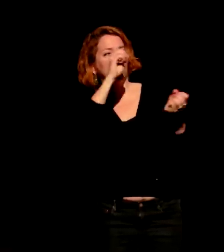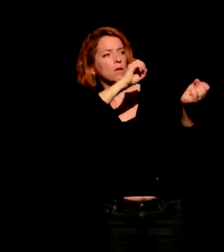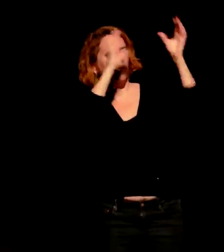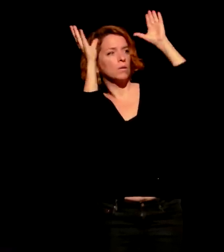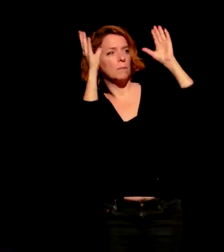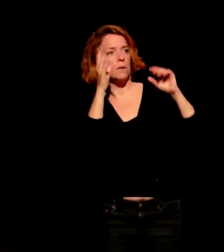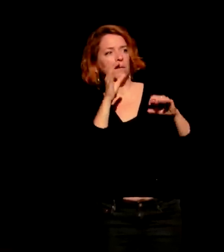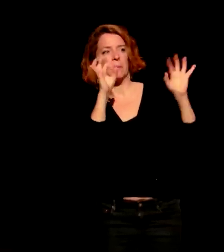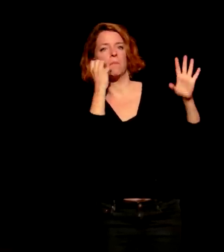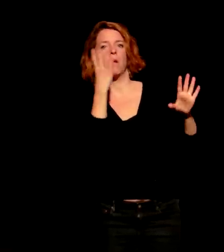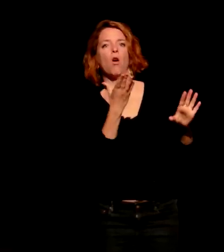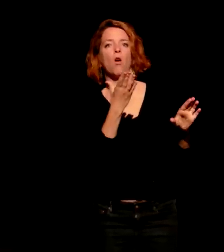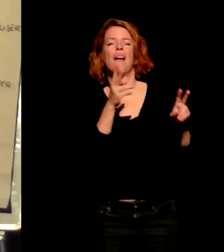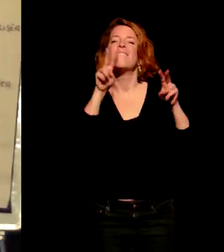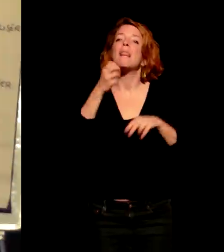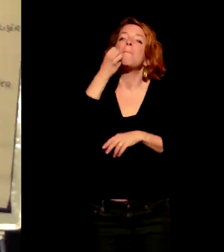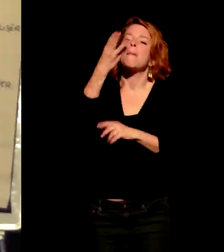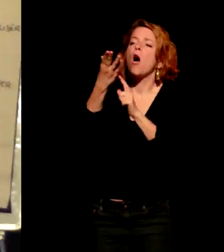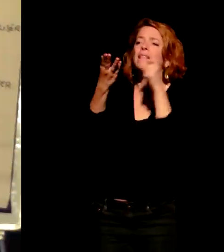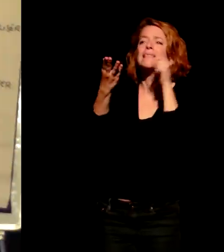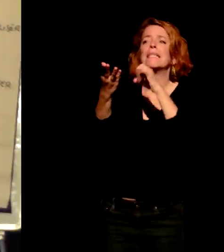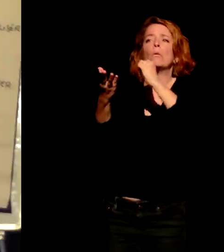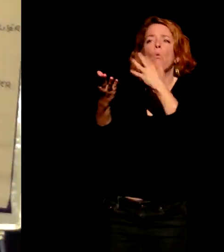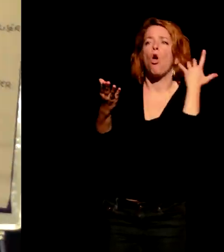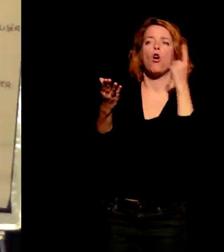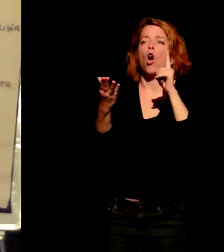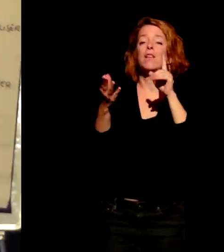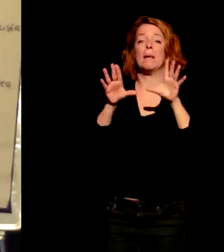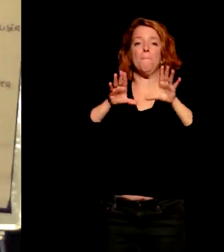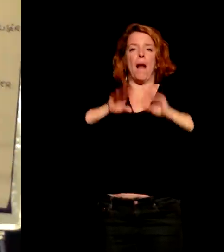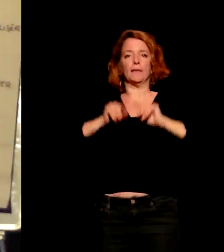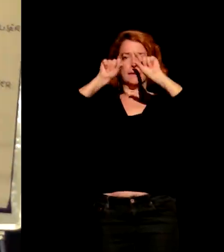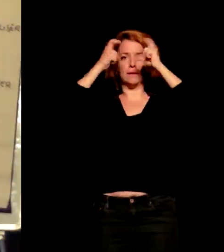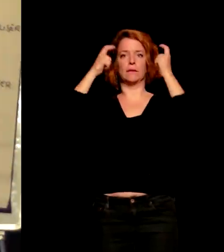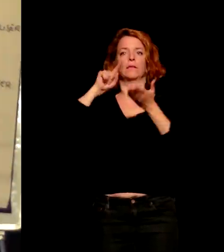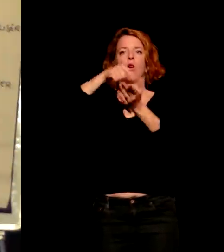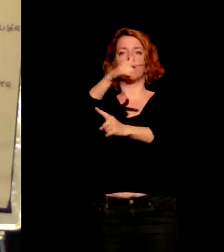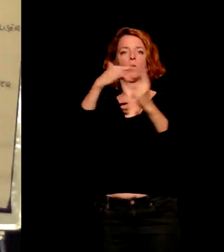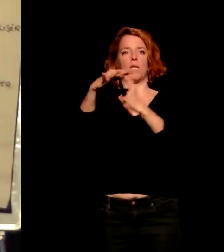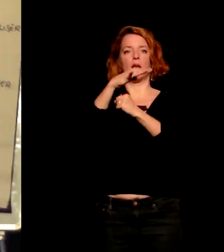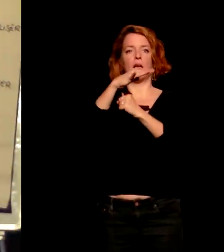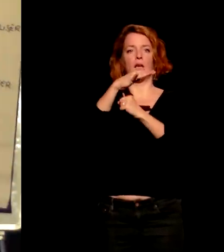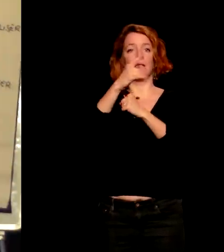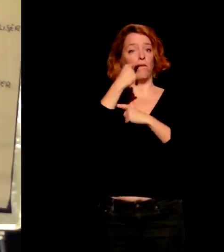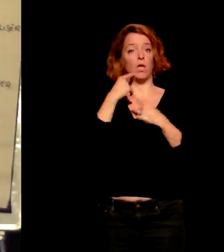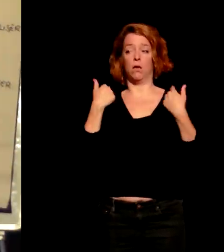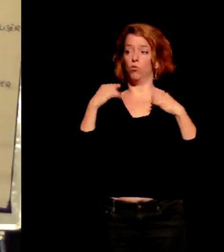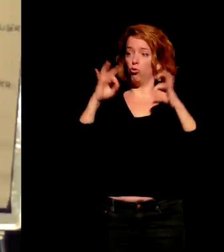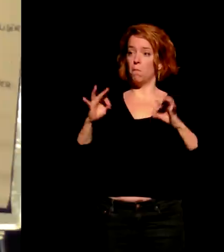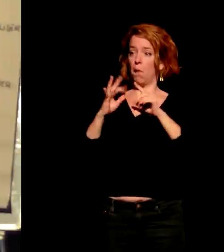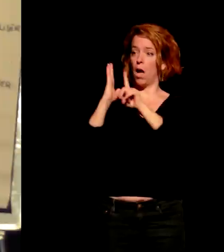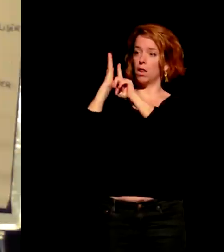c'est pas une couleur de peau. C'est une place dans l'organisation de la société. C'est justement ne pas subir de discrimination